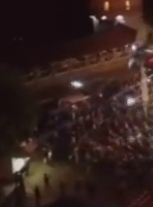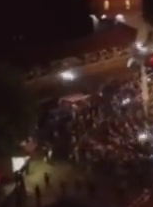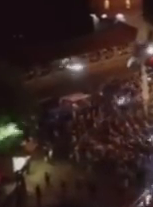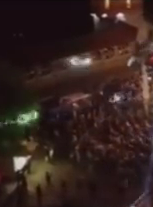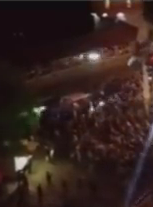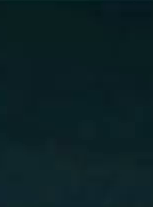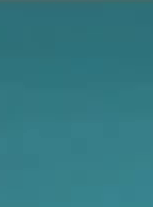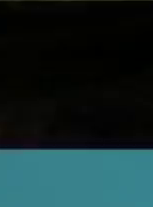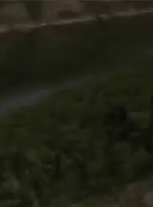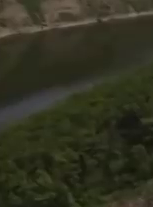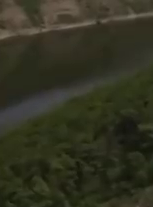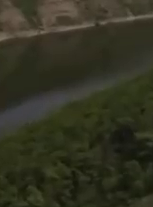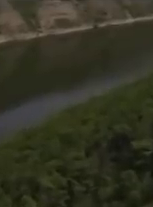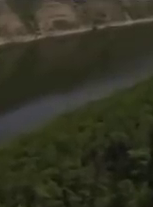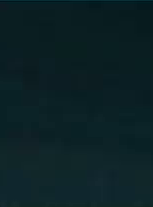Дякую.